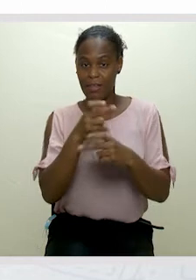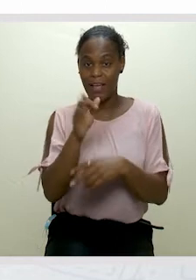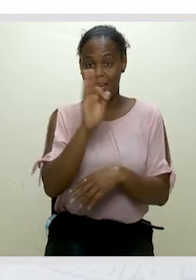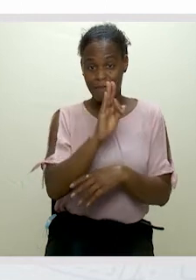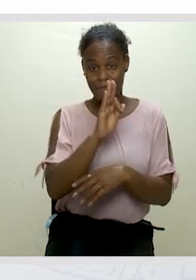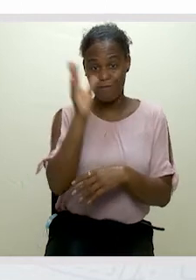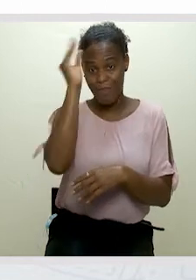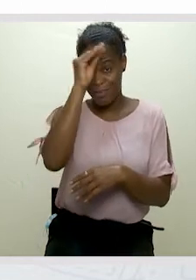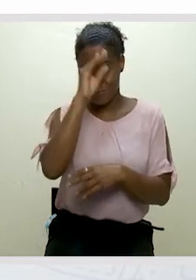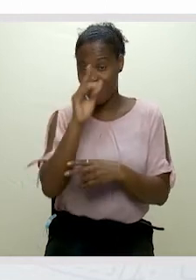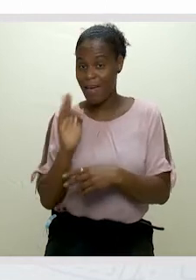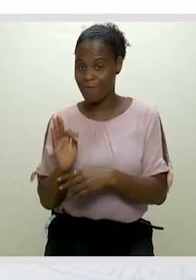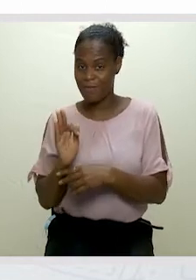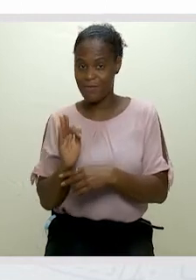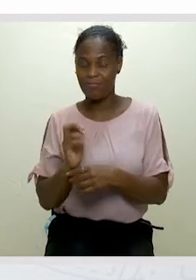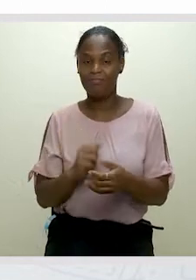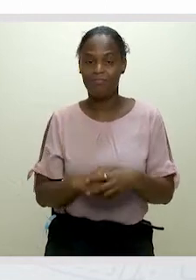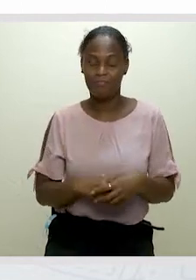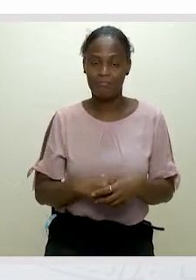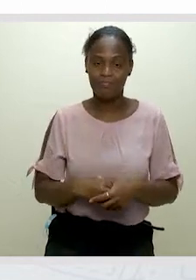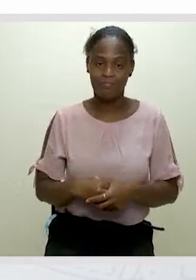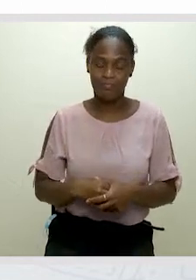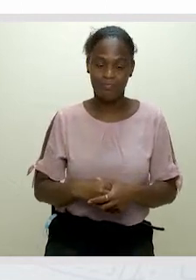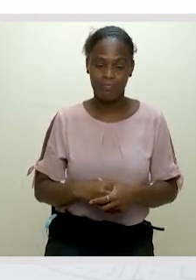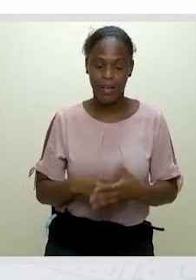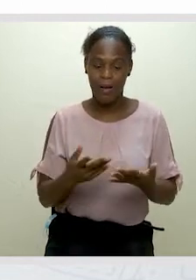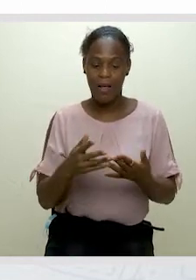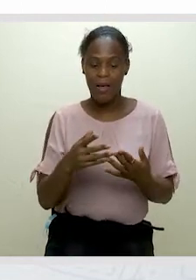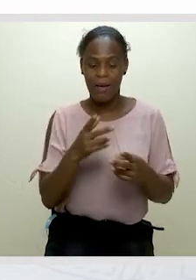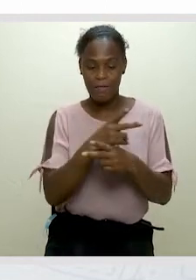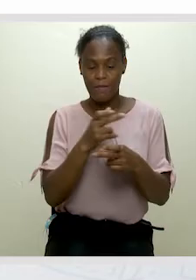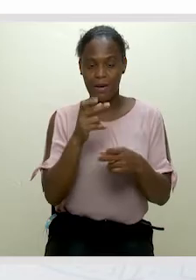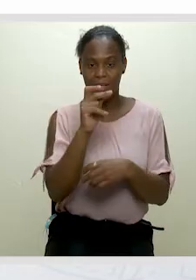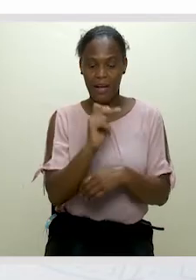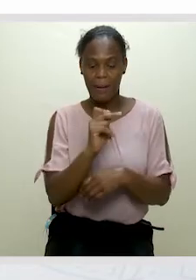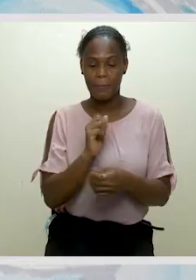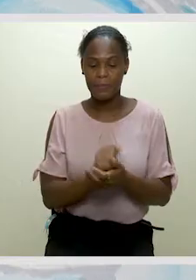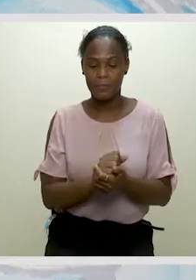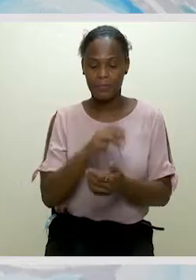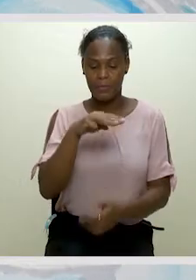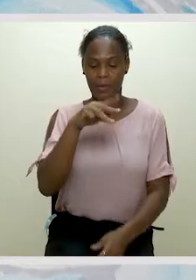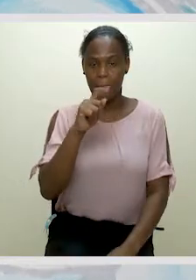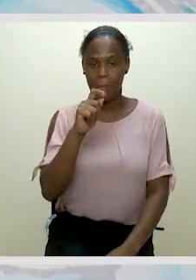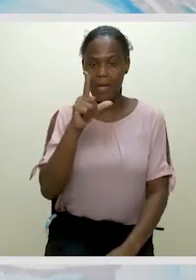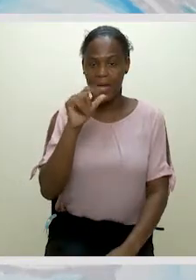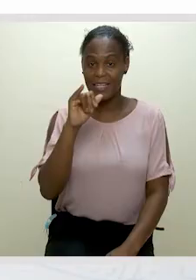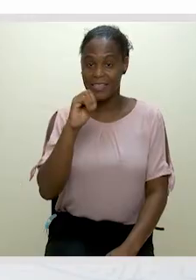L'affirmation A. Mélissa présente sa petite sœur. C'est vrai ou c'est